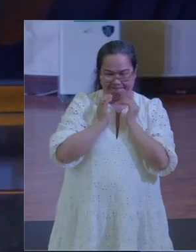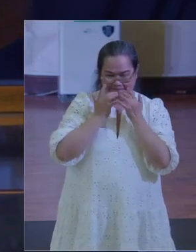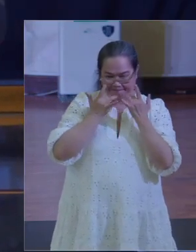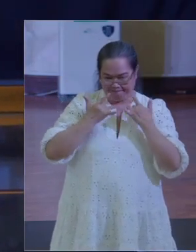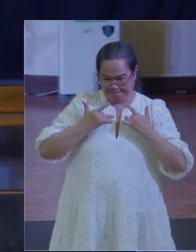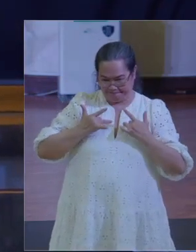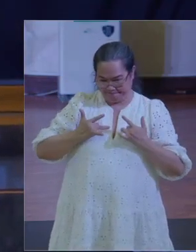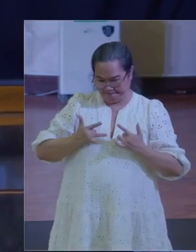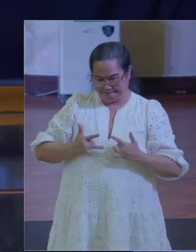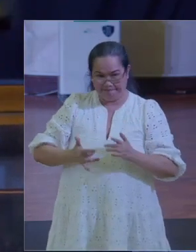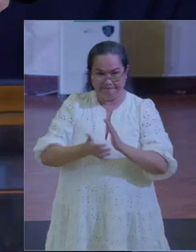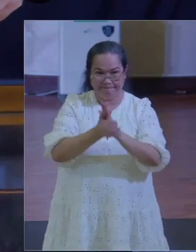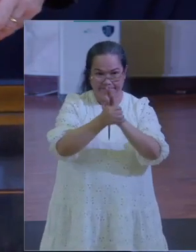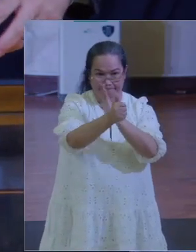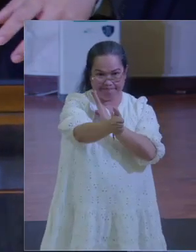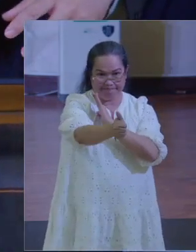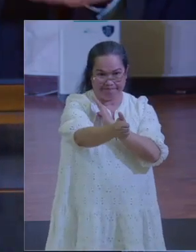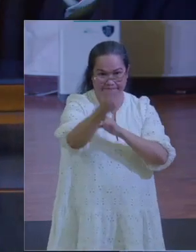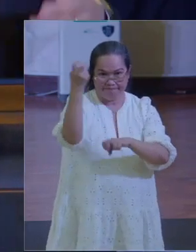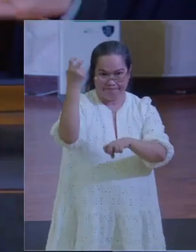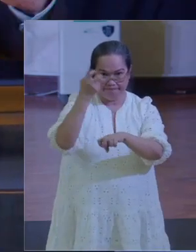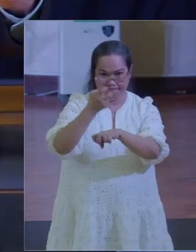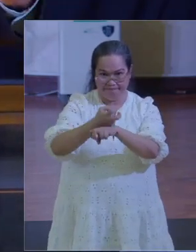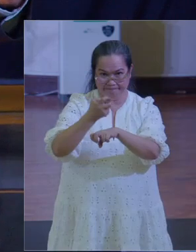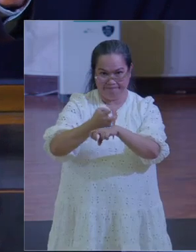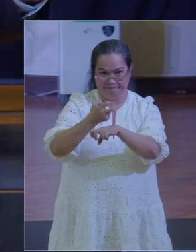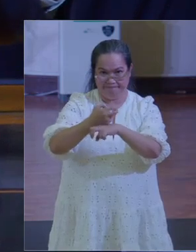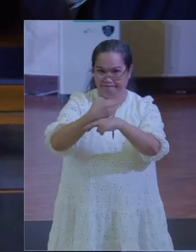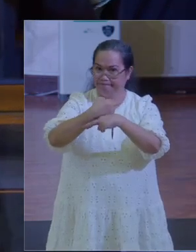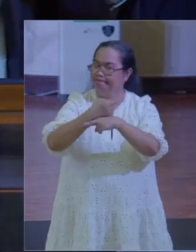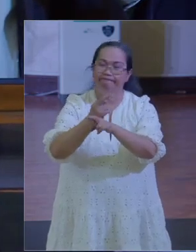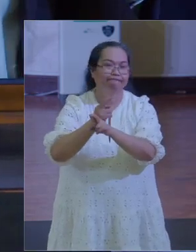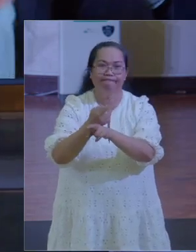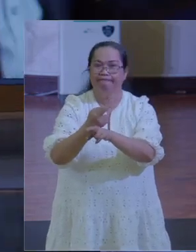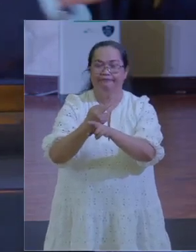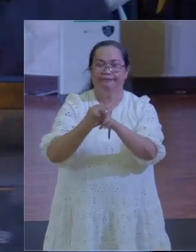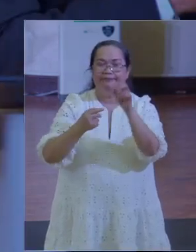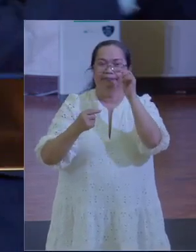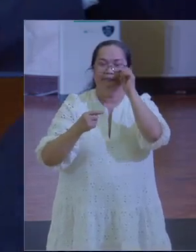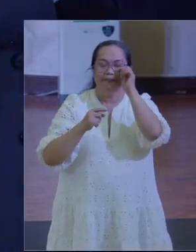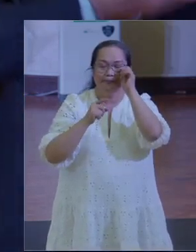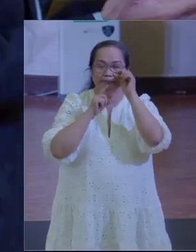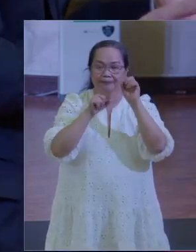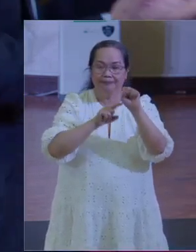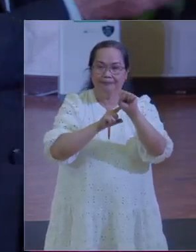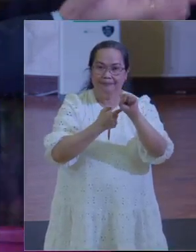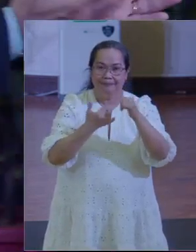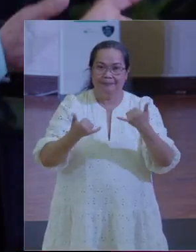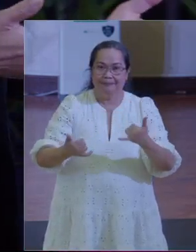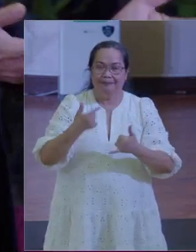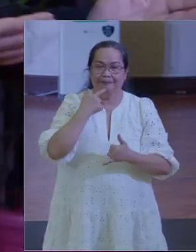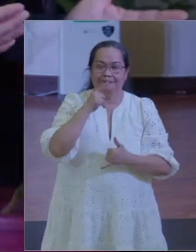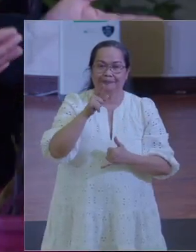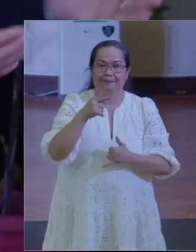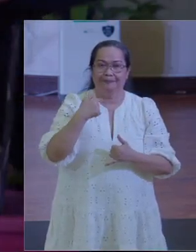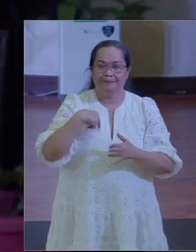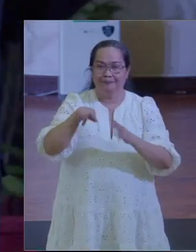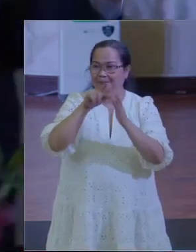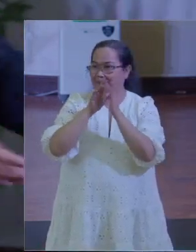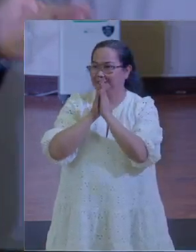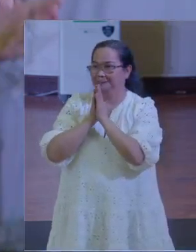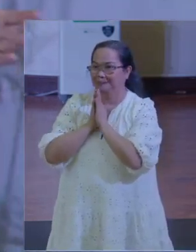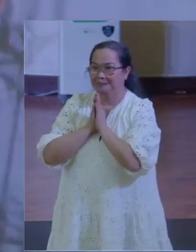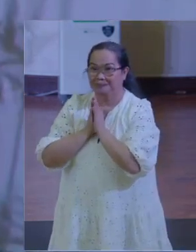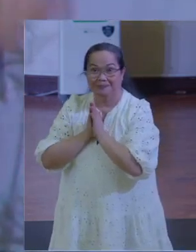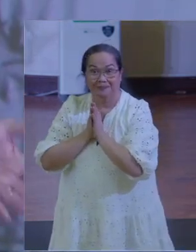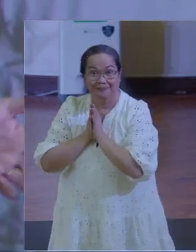Because talented eh. Ang hirap i-manufacture nun. Kaya nga dapat magsimula siya dito. Yung pag-pray po natin na